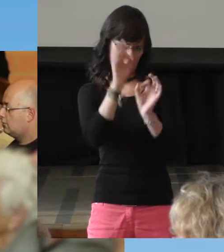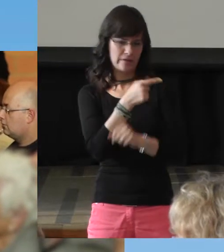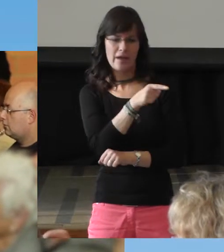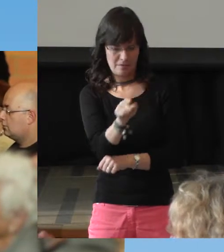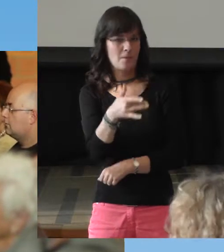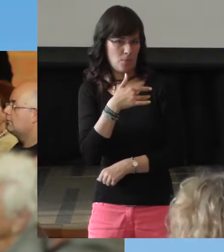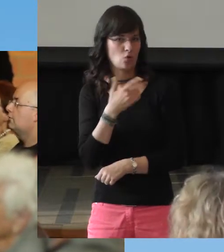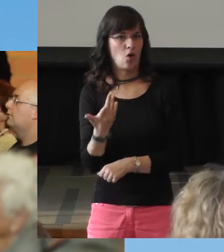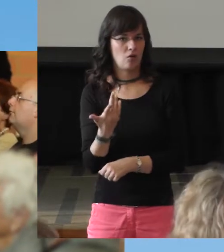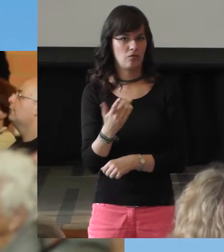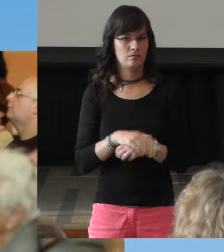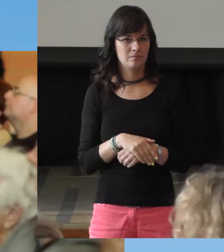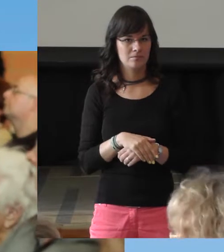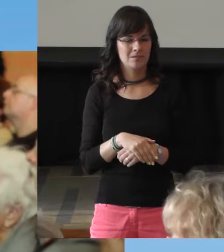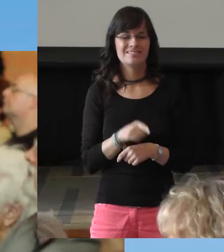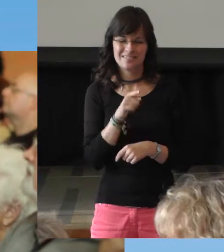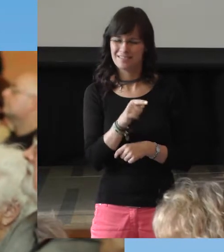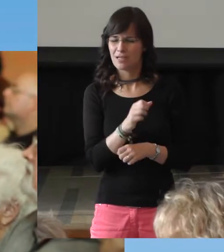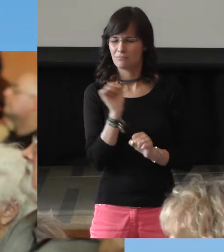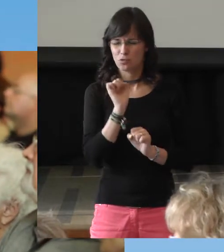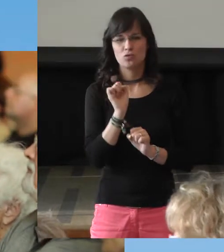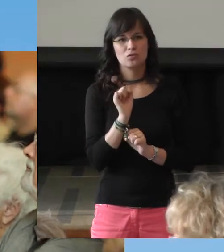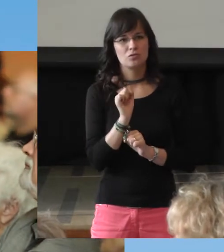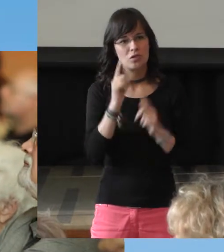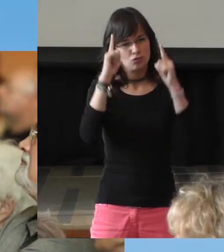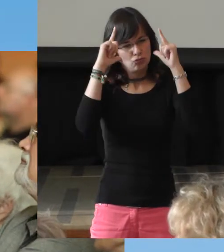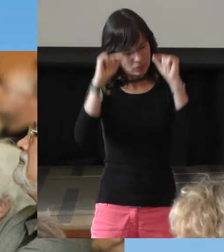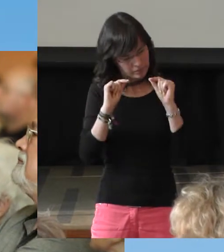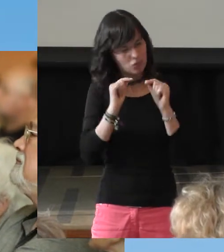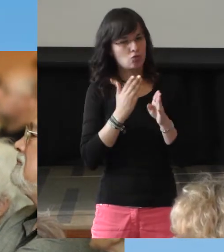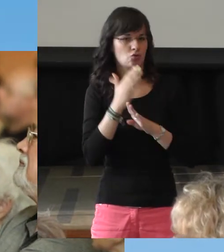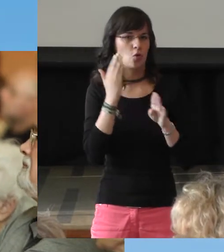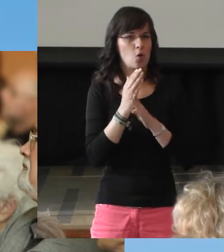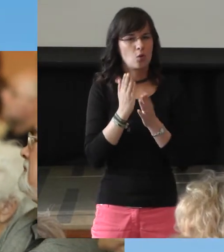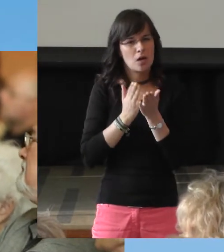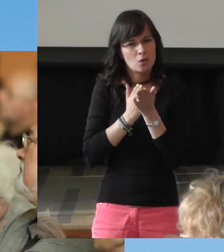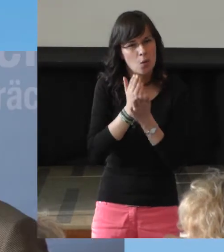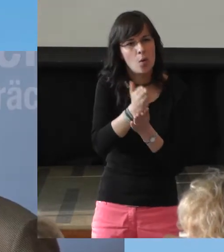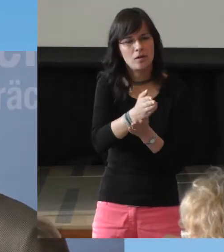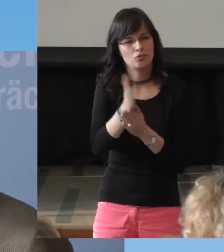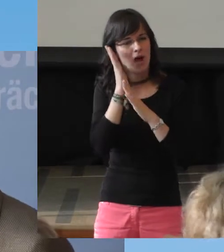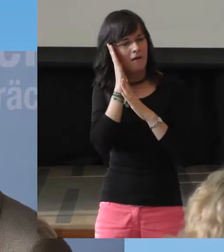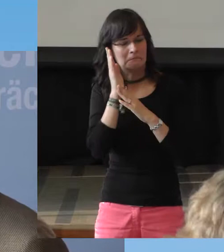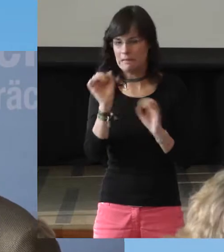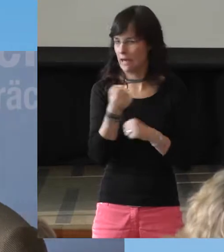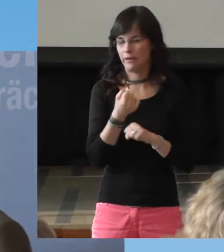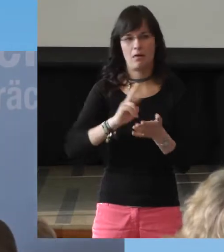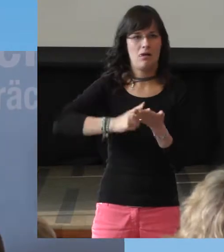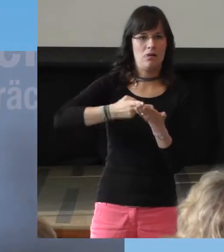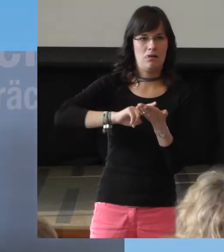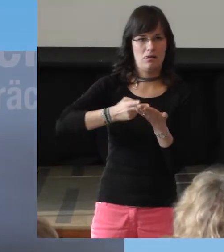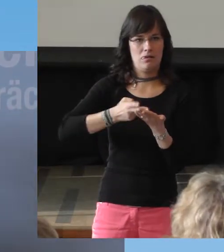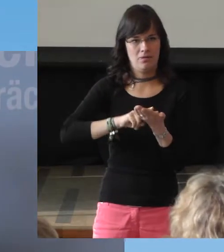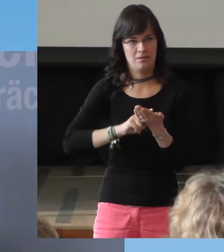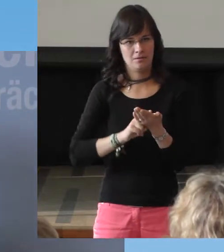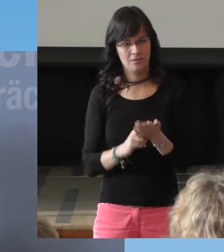Vor allen Dingen Ein- und Durchschlafstörungen sind dadurch gekennzeichnet. Die Patienten weisen eine komplexe Schlafstörung auf mit